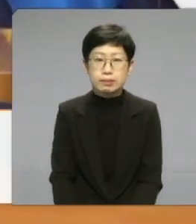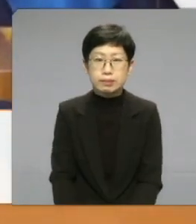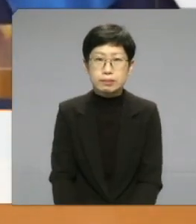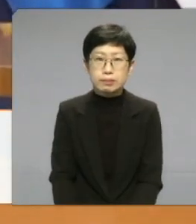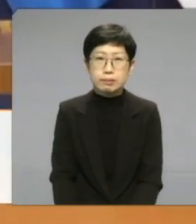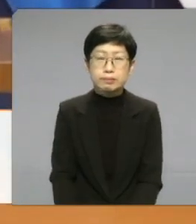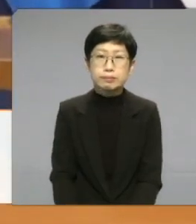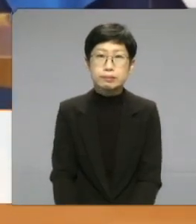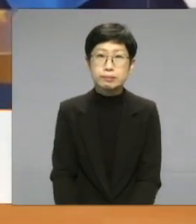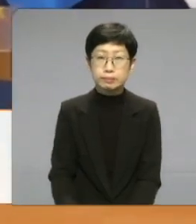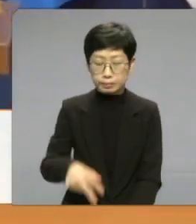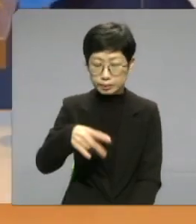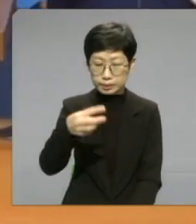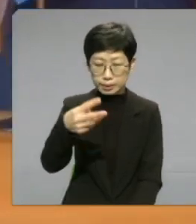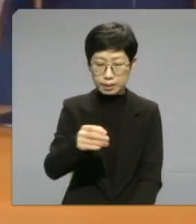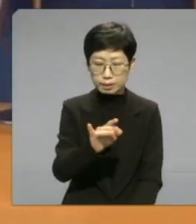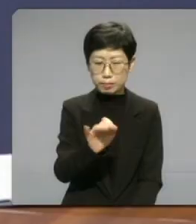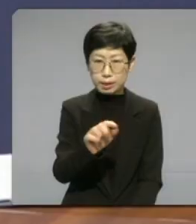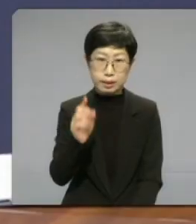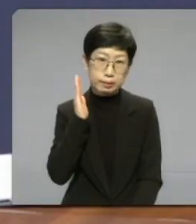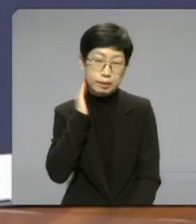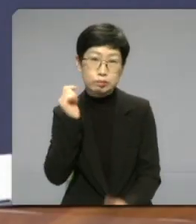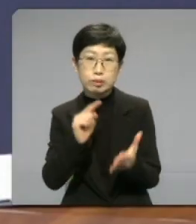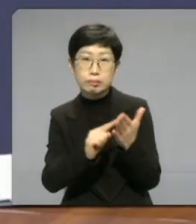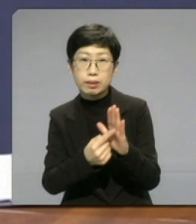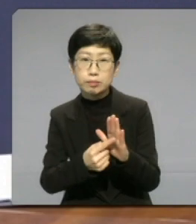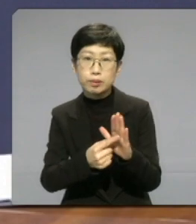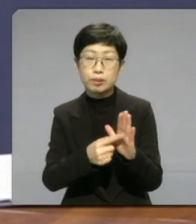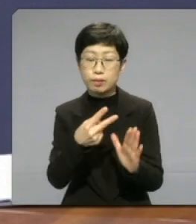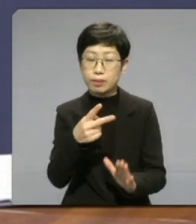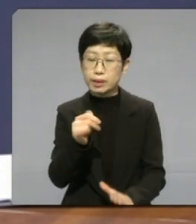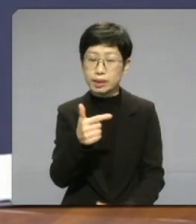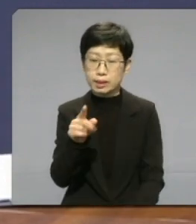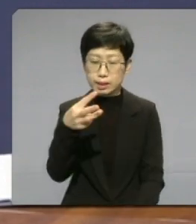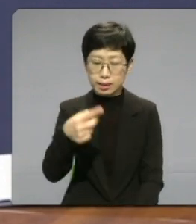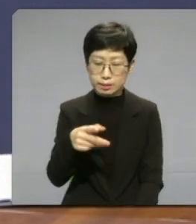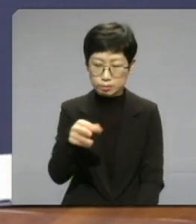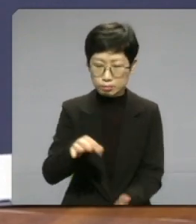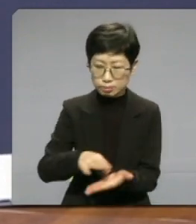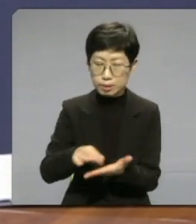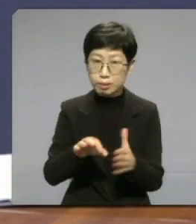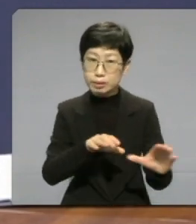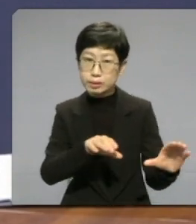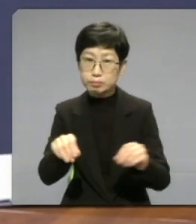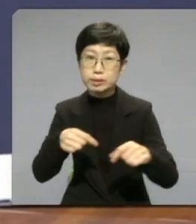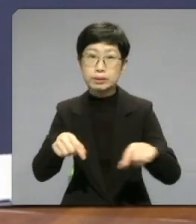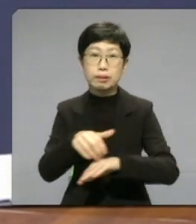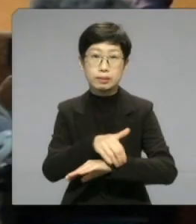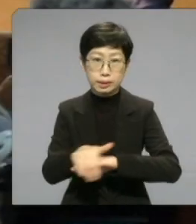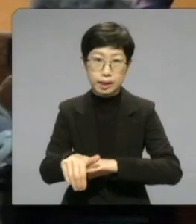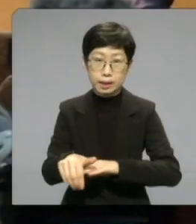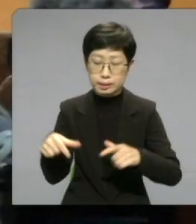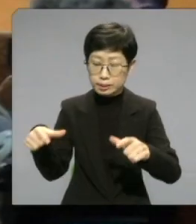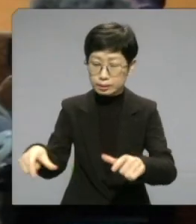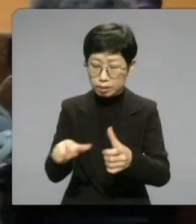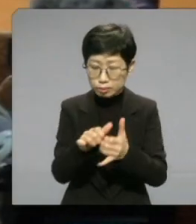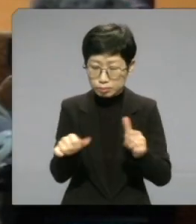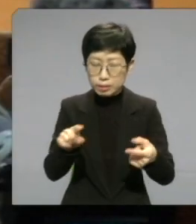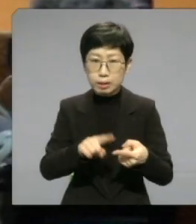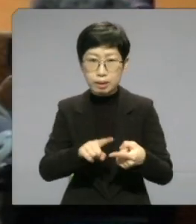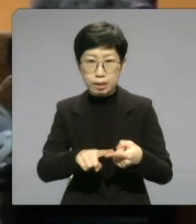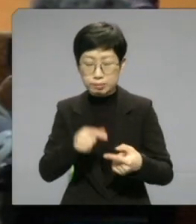알렉산드르 부치치 세르비아 대통령도 디나르화 사용 금지 정책은 세르비아계 주민에 대한